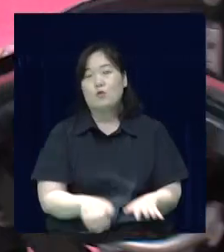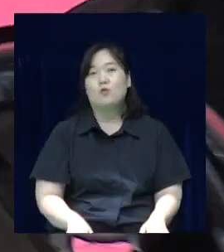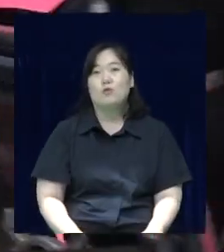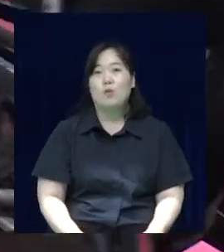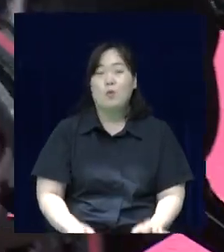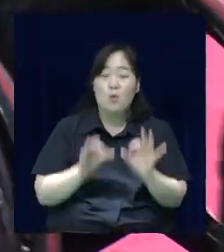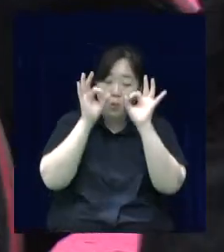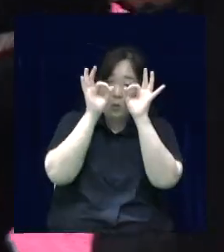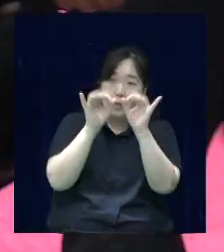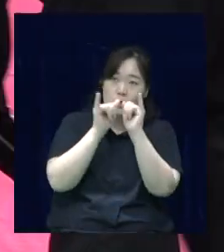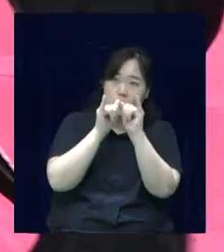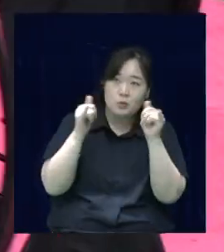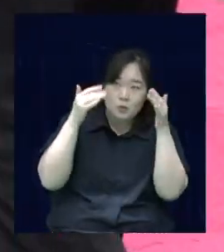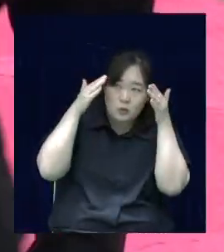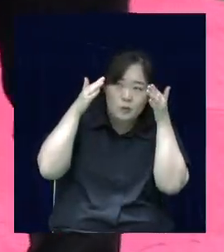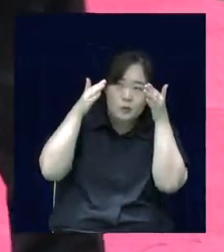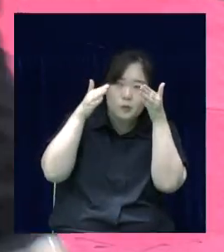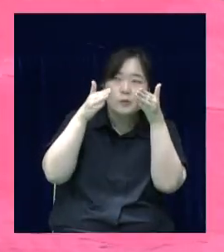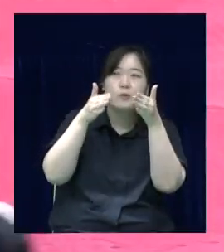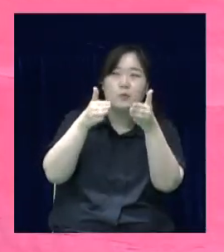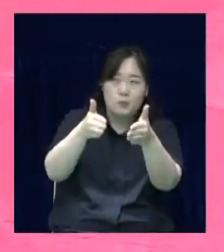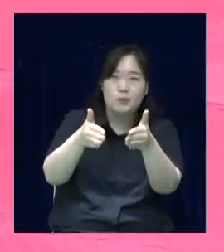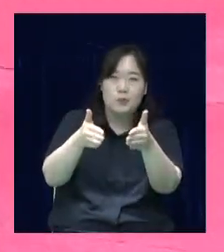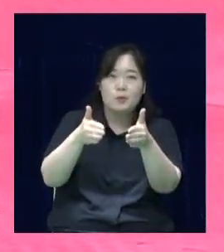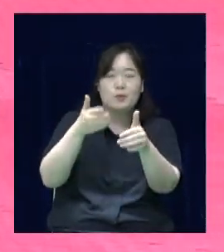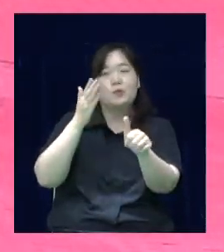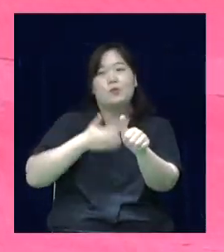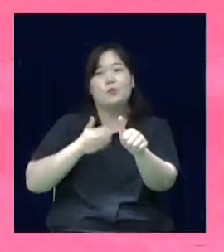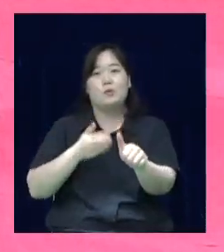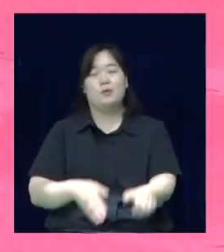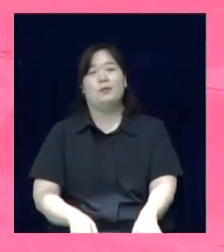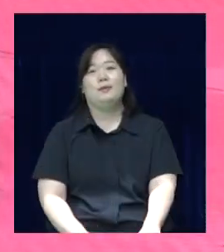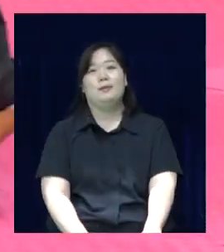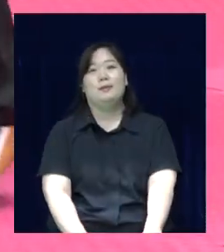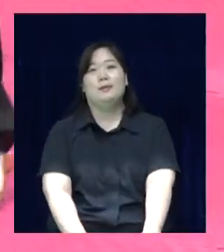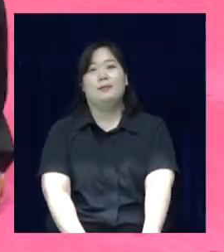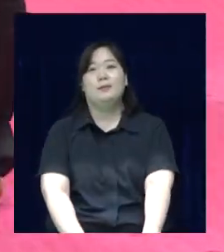분들이 계속해서 집중을 또 해보셨으면 좋겠습니다.